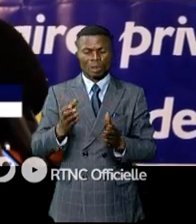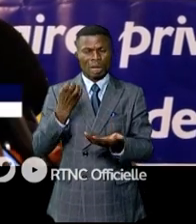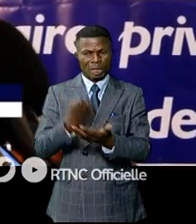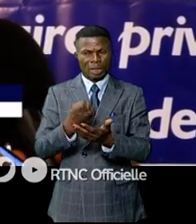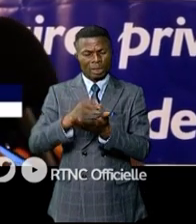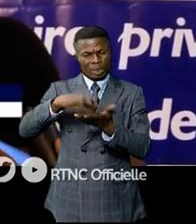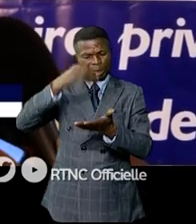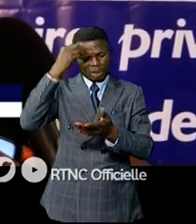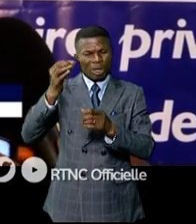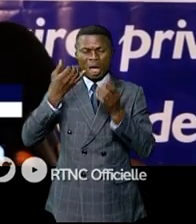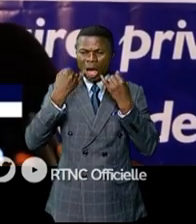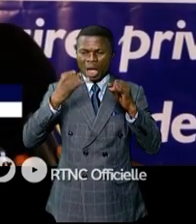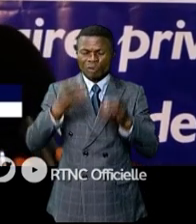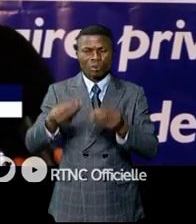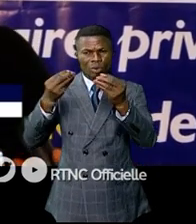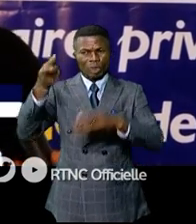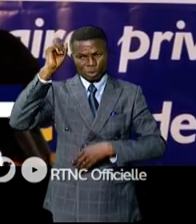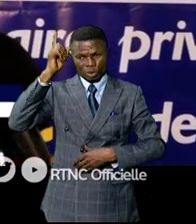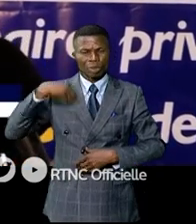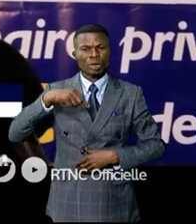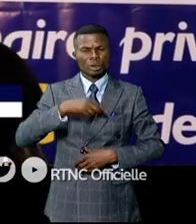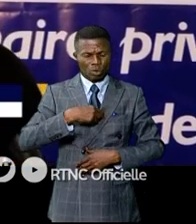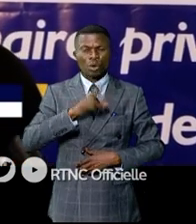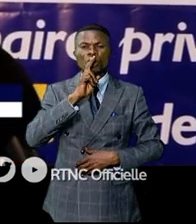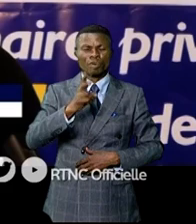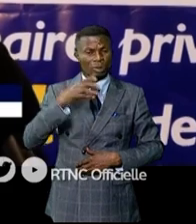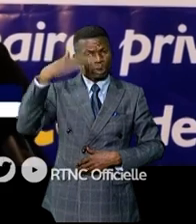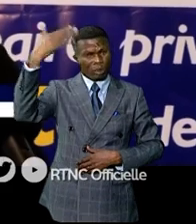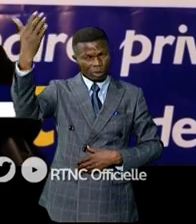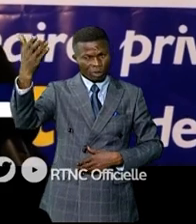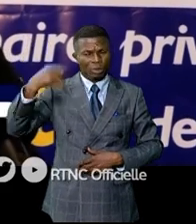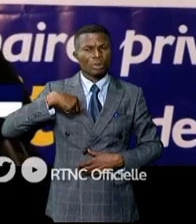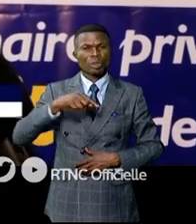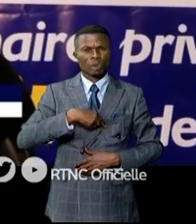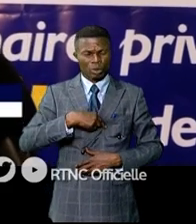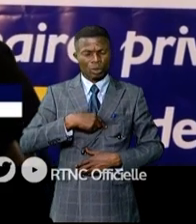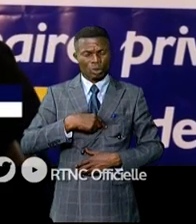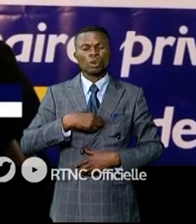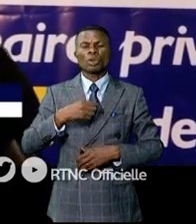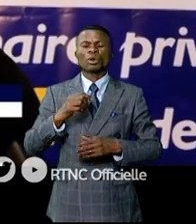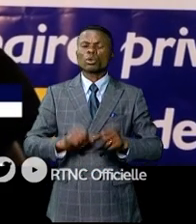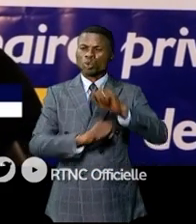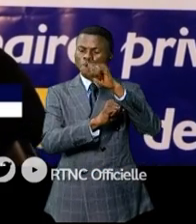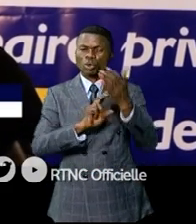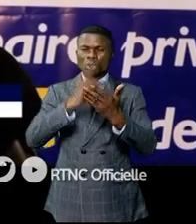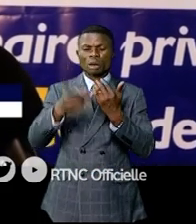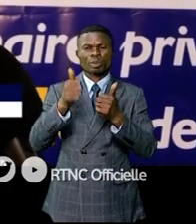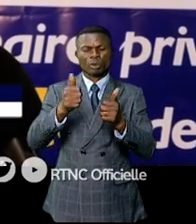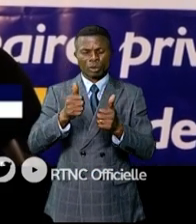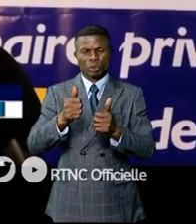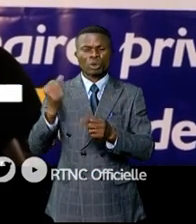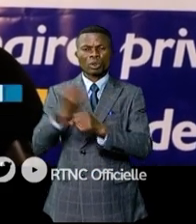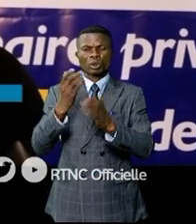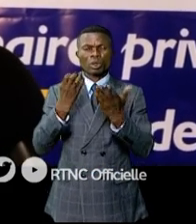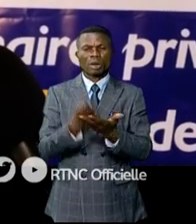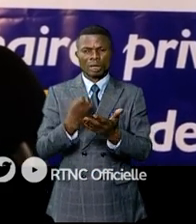les éléments d'information que nous leur avons donnés et que nous sommes certains que dans les prochains jours, nous allons avoir affaire à un afflux de bons projets des opérateurs économiques